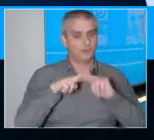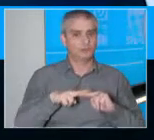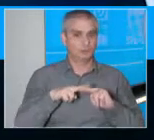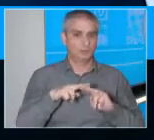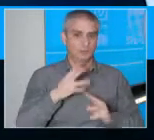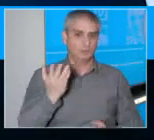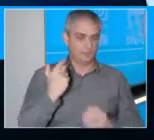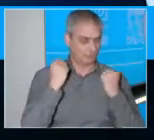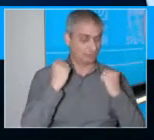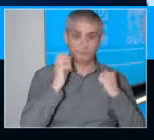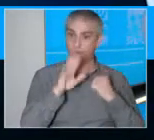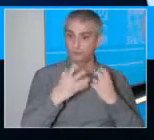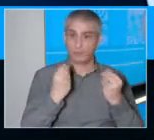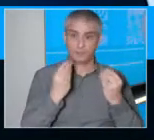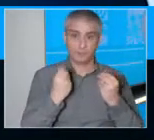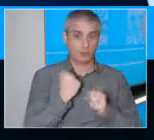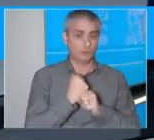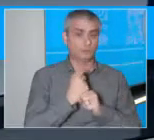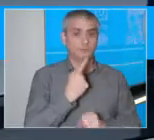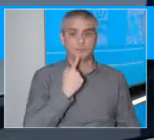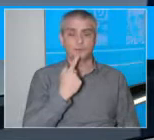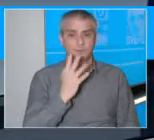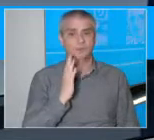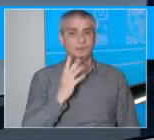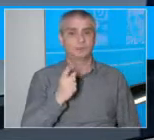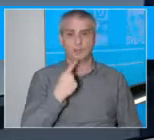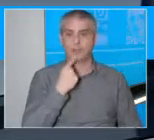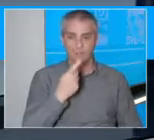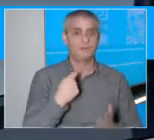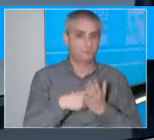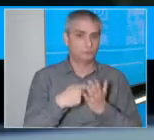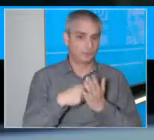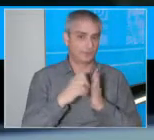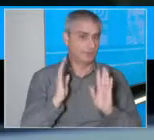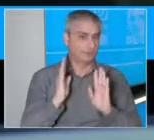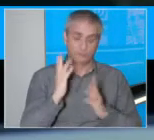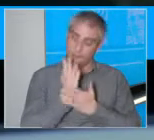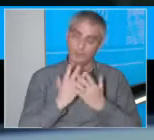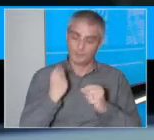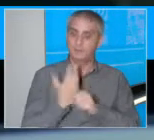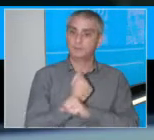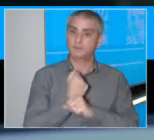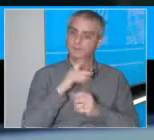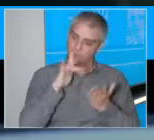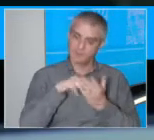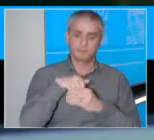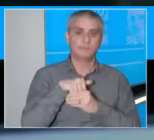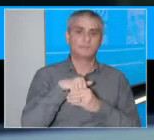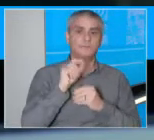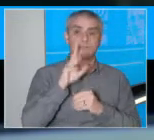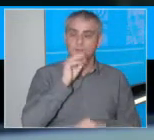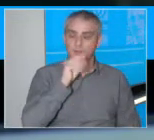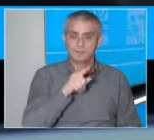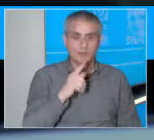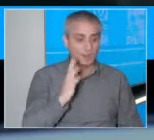הזכרת? איתן, אגב, יש לא מעט כאלה שעושים את זה. הזכרת איתן. מאוד מלעשות עוול, כי יש הרבה מאוד כאלה שמצליחים, ונמצאים בתוך המערכת, אבל שוב, כשאתה